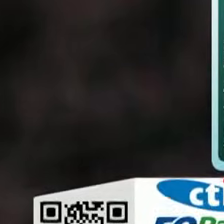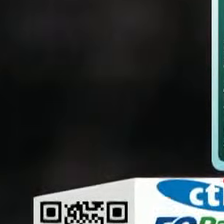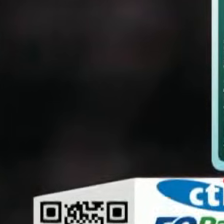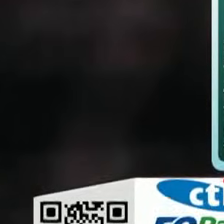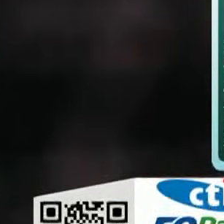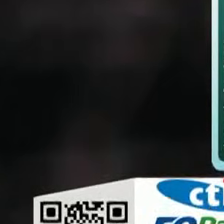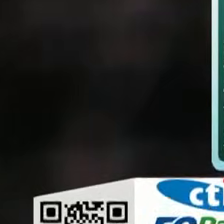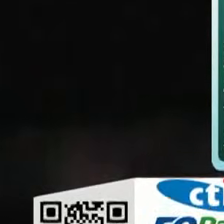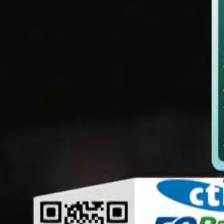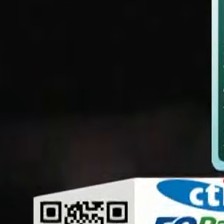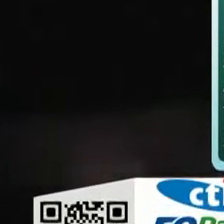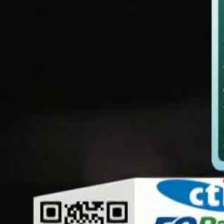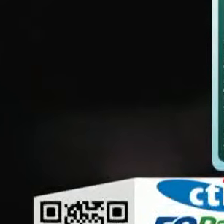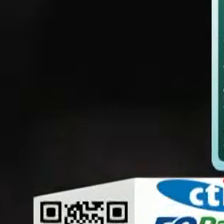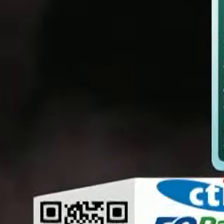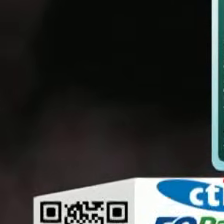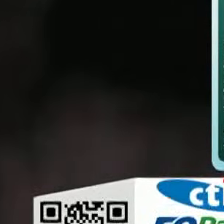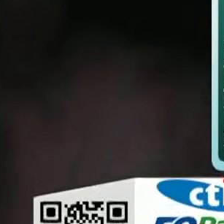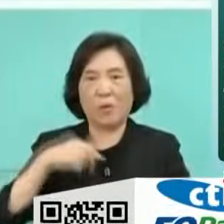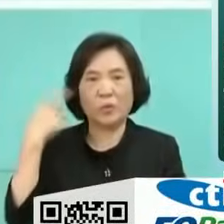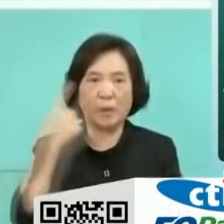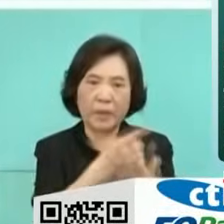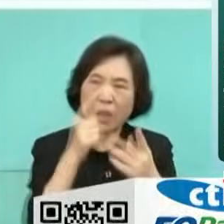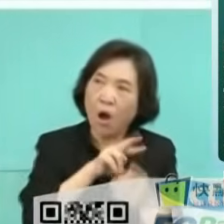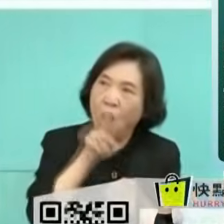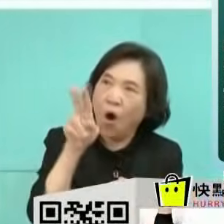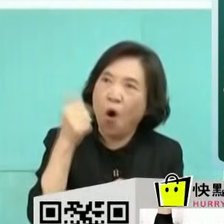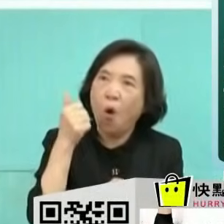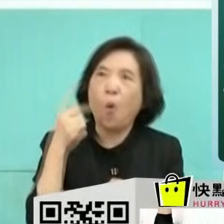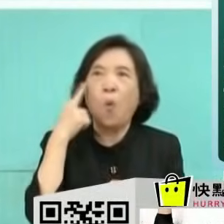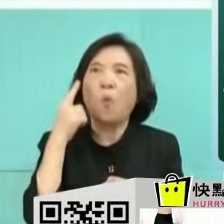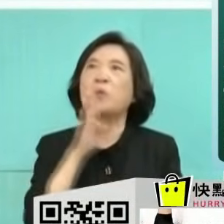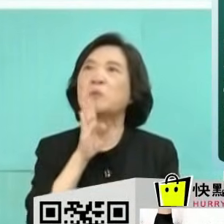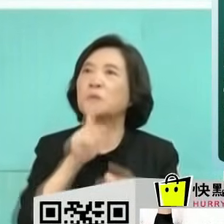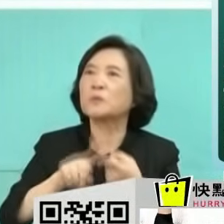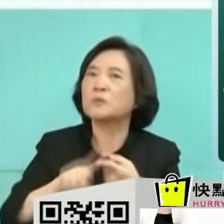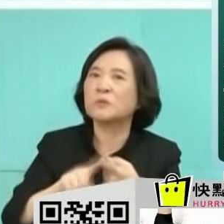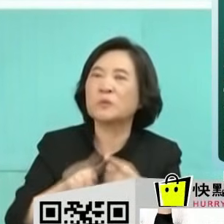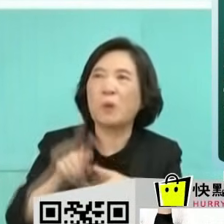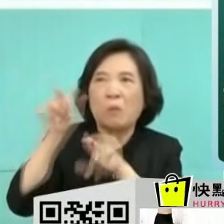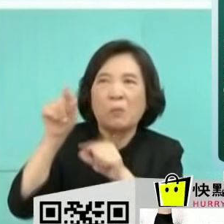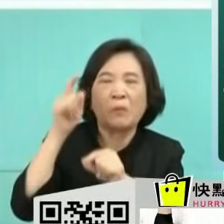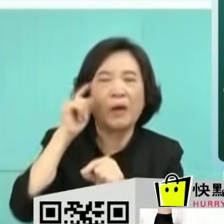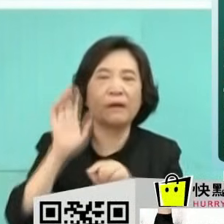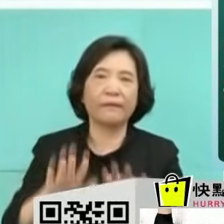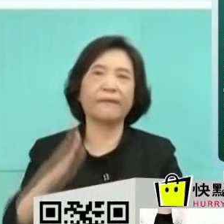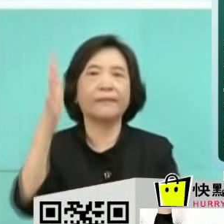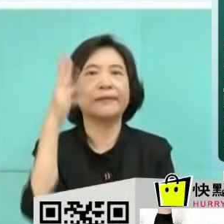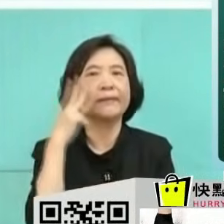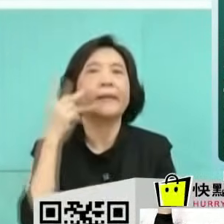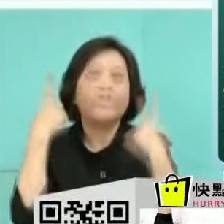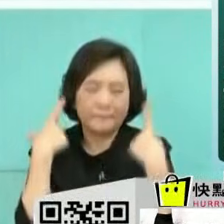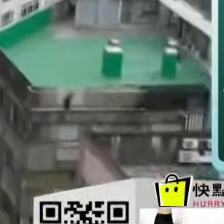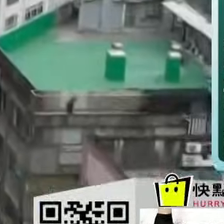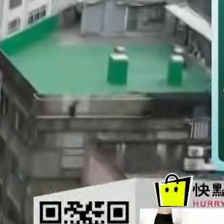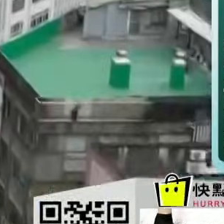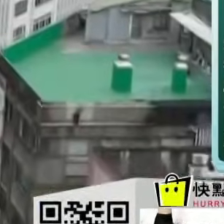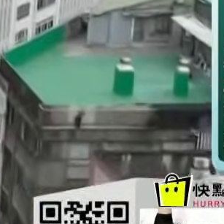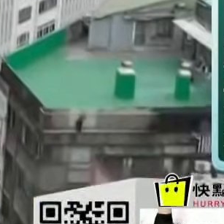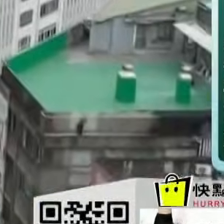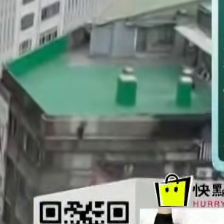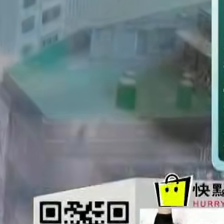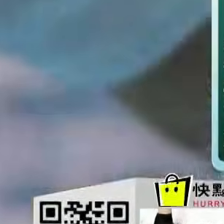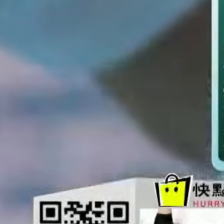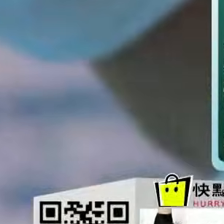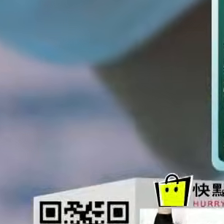这种做梗图做网军还是有效的，所以那这次谈。目前政治的现况嘛，所以就算了。 双北